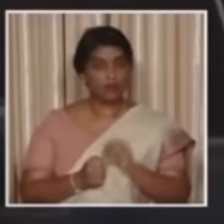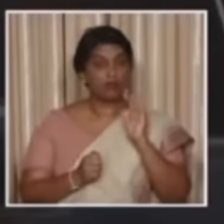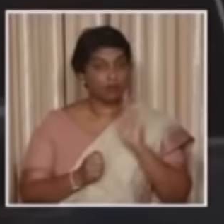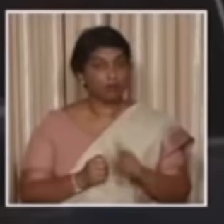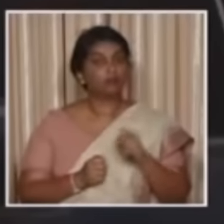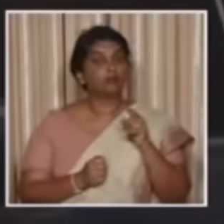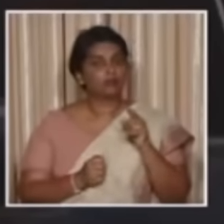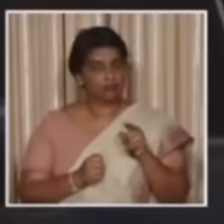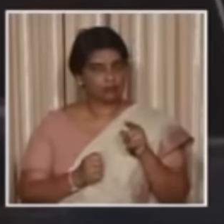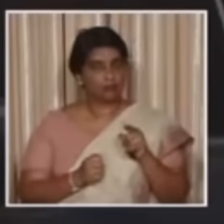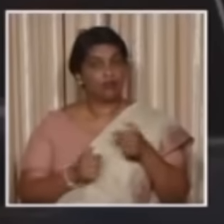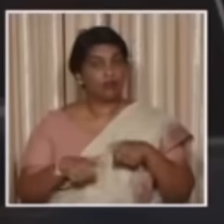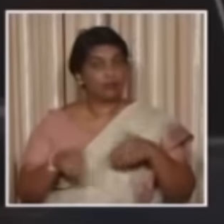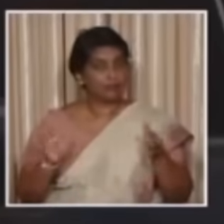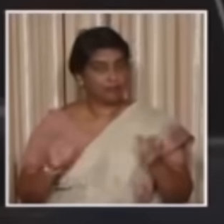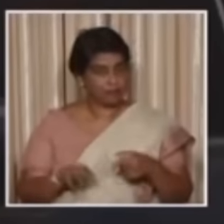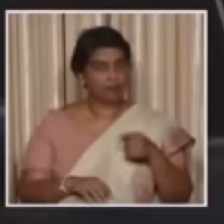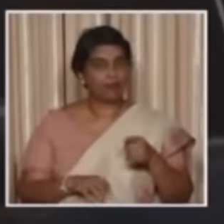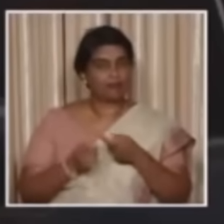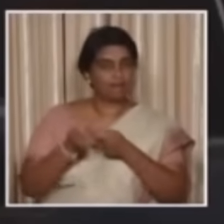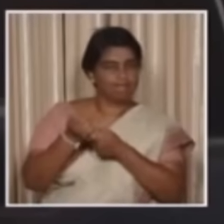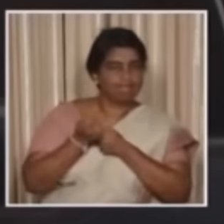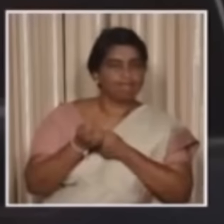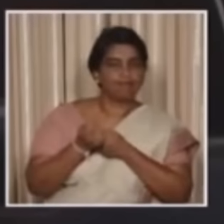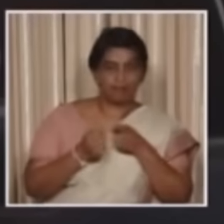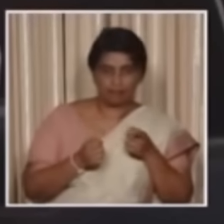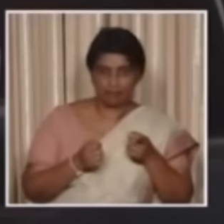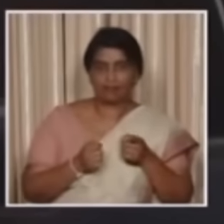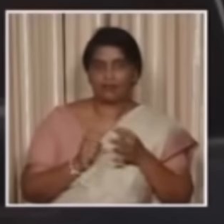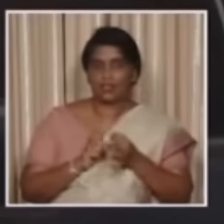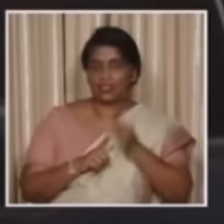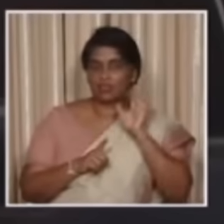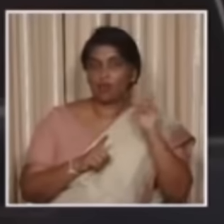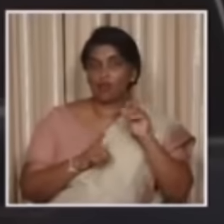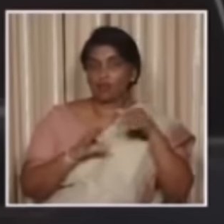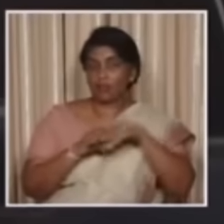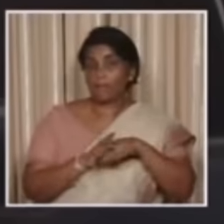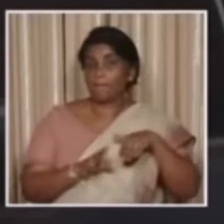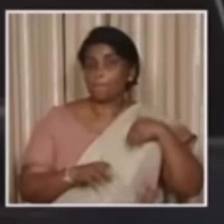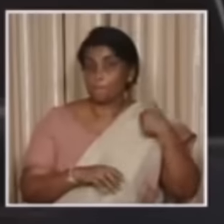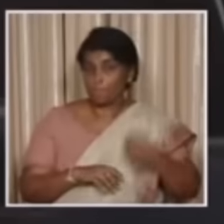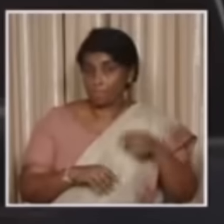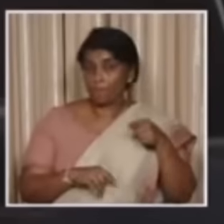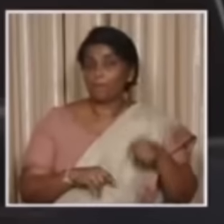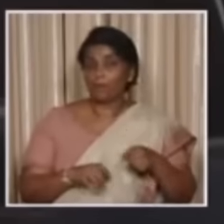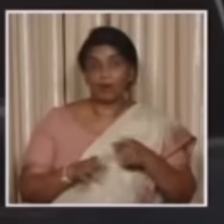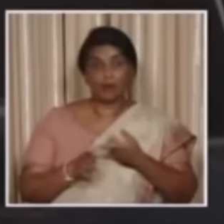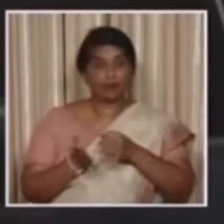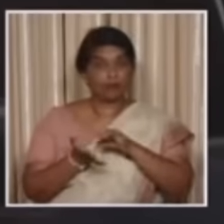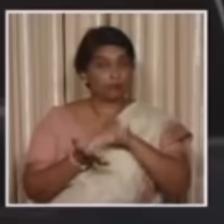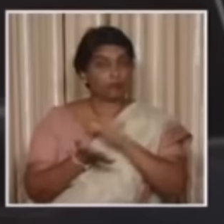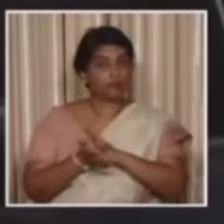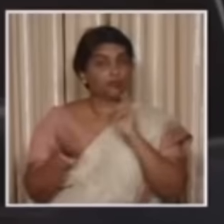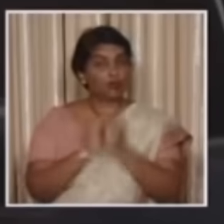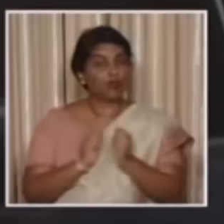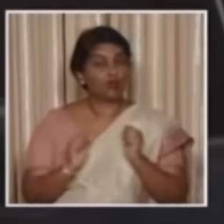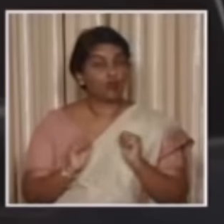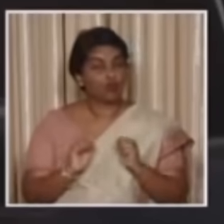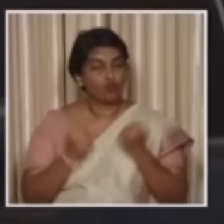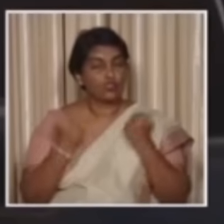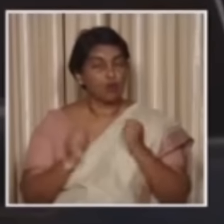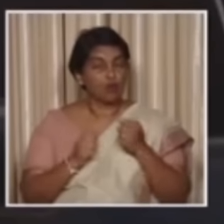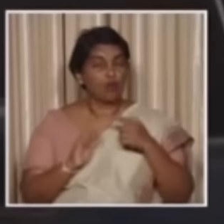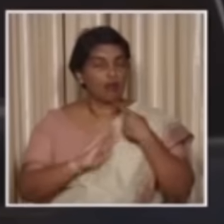ඒකෙදි තවමත් කකුලෙන් අදිනු ඉතින් ජනාධිපති කාර්යමණ්ඩල ප්‍රධානියා මේ තීන්දුව වෙනස් කරන්න දරපු උත්සාහය දැන් මුළු